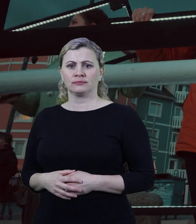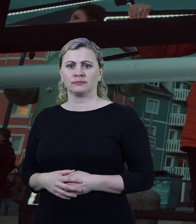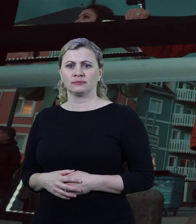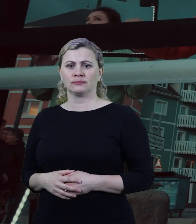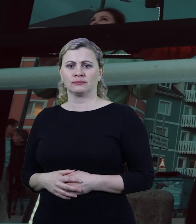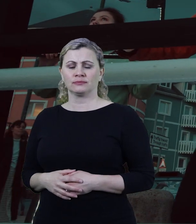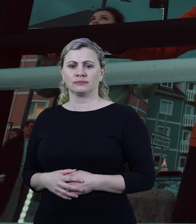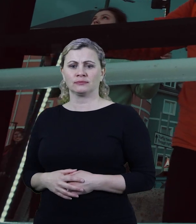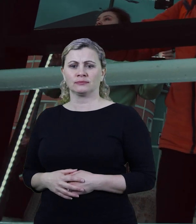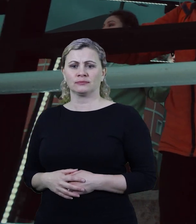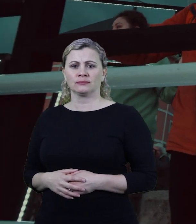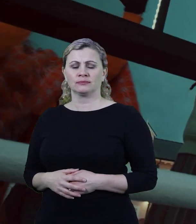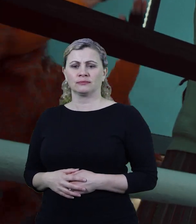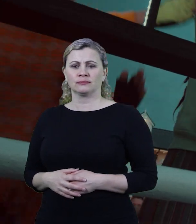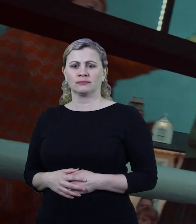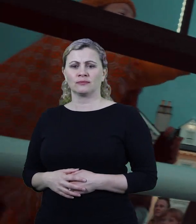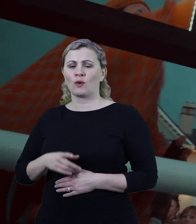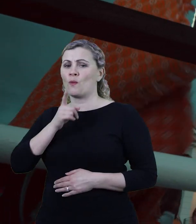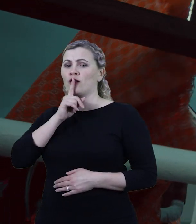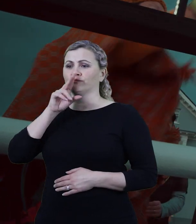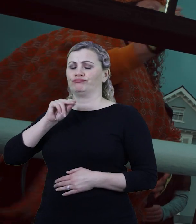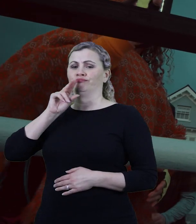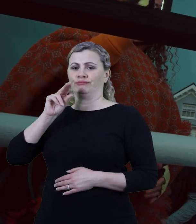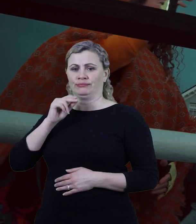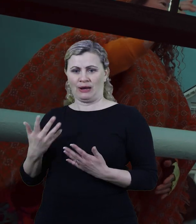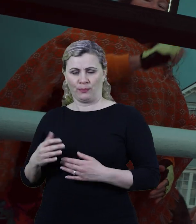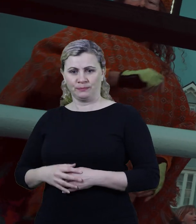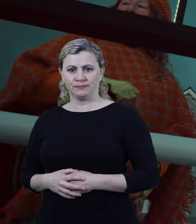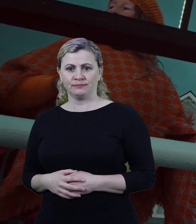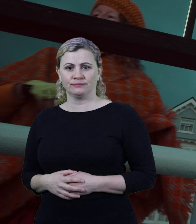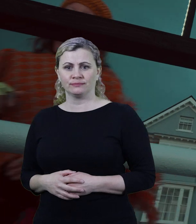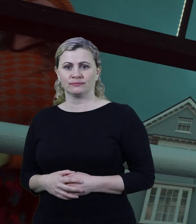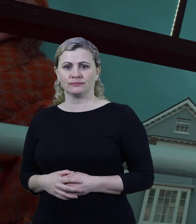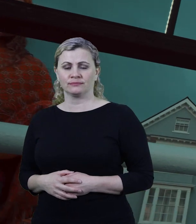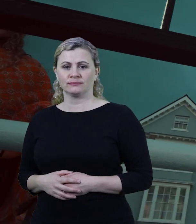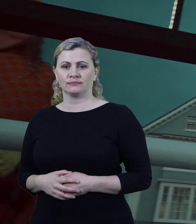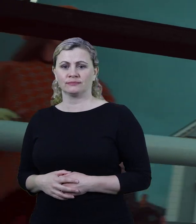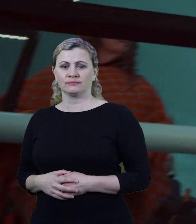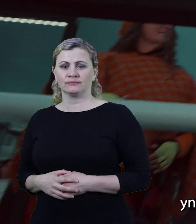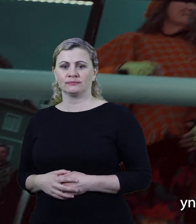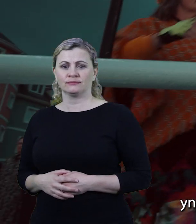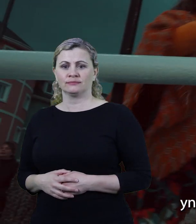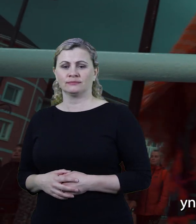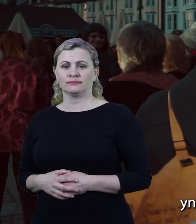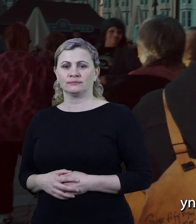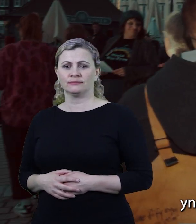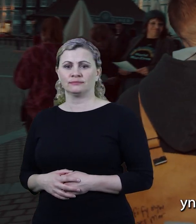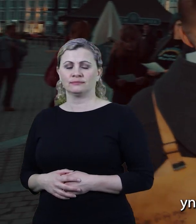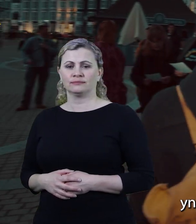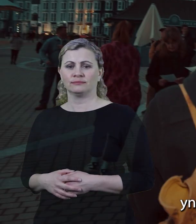parhaol yn gynt pe byddai'n bosibl i America gymryd ei lle yng